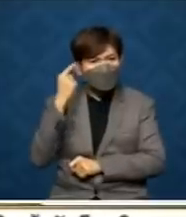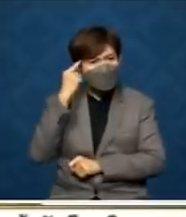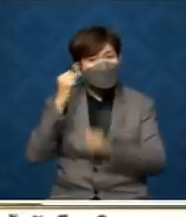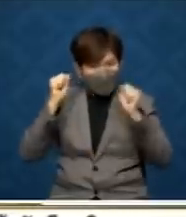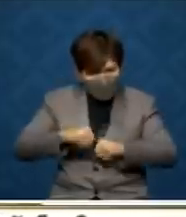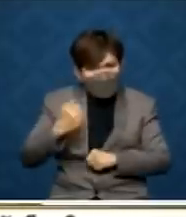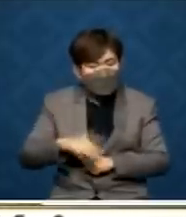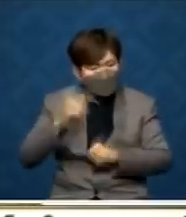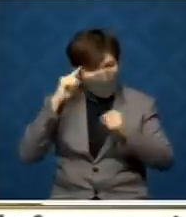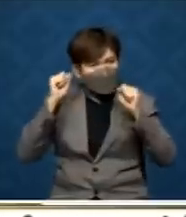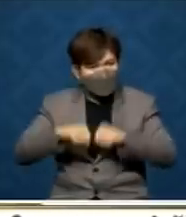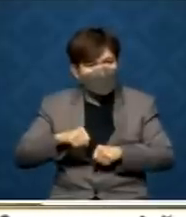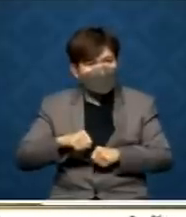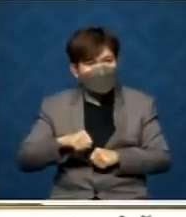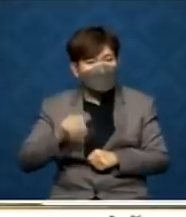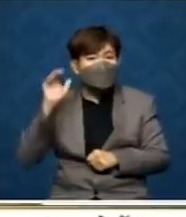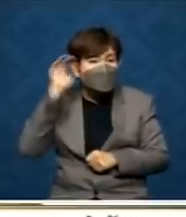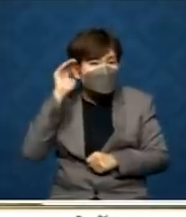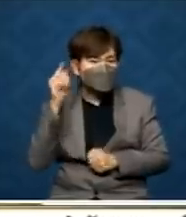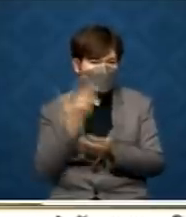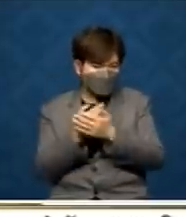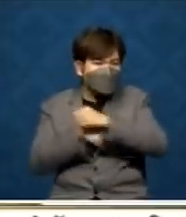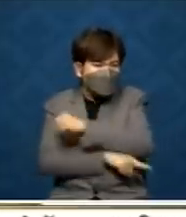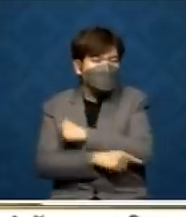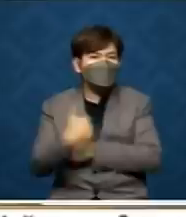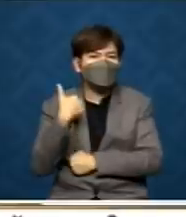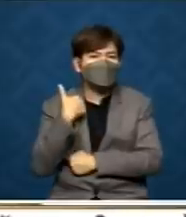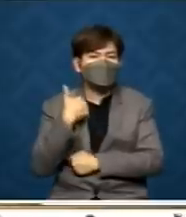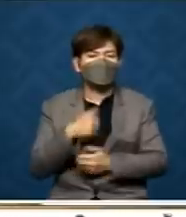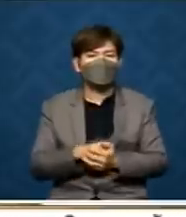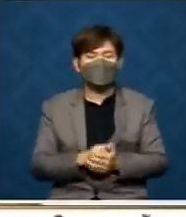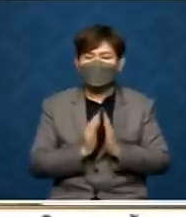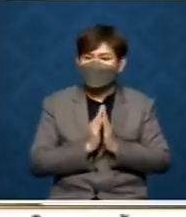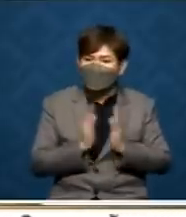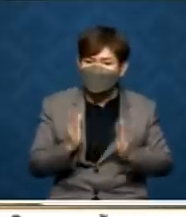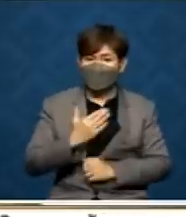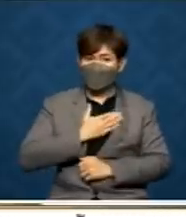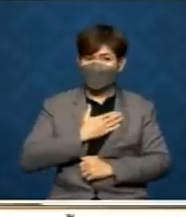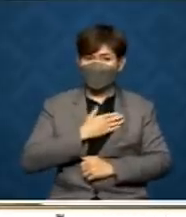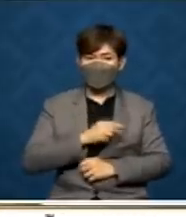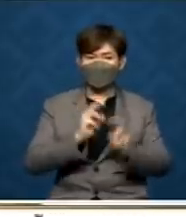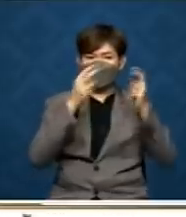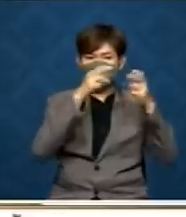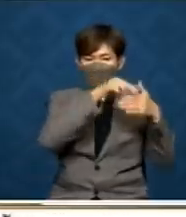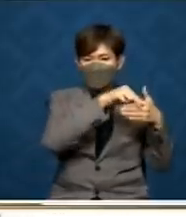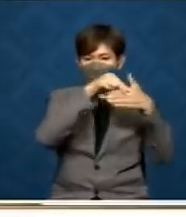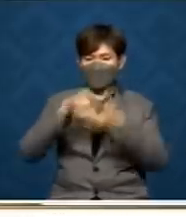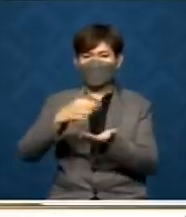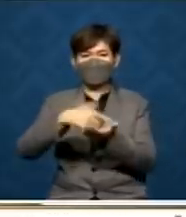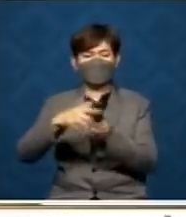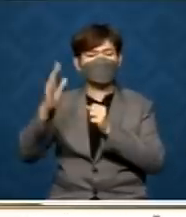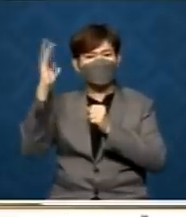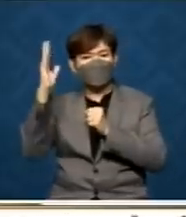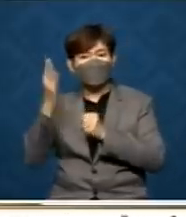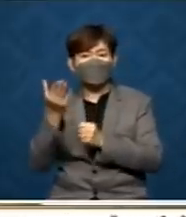มาที่เราด้วยล่ะเชื่อไปแล้วด้วยนะว่ามีการโกงก็ต้องขอบคุณพ่อผมนะที่เอาเรื่องนี้เข้ามาในสภาพวก